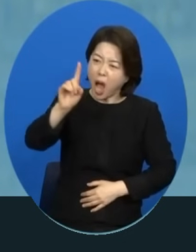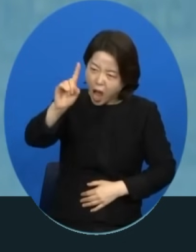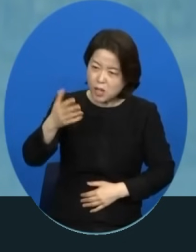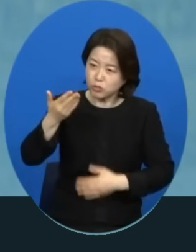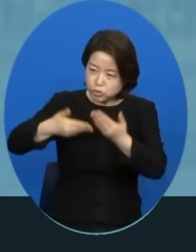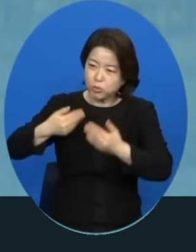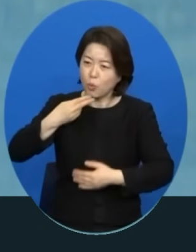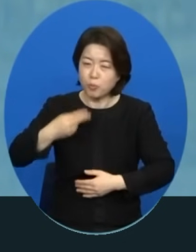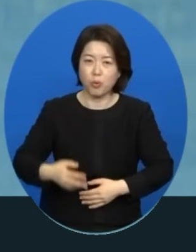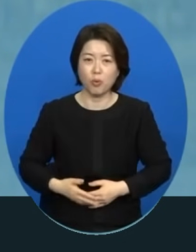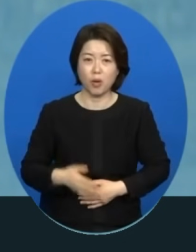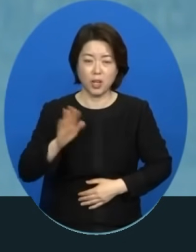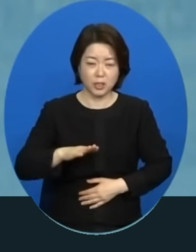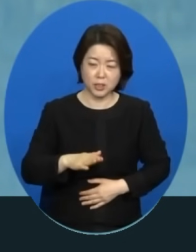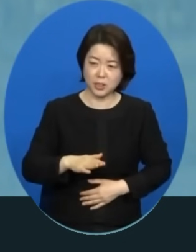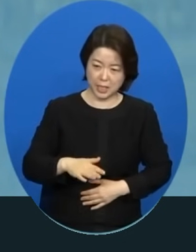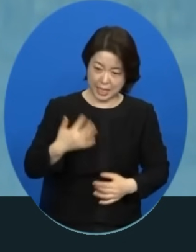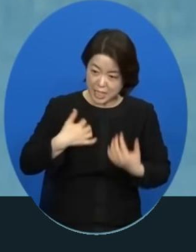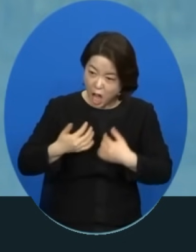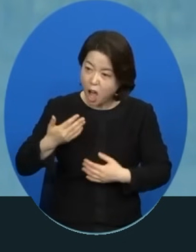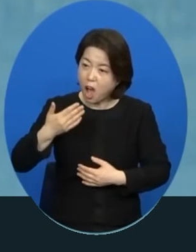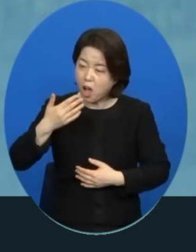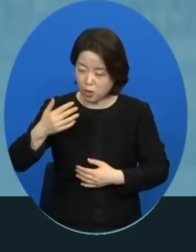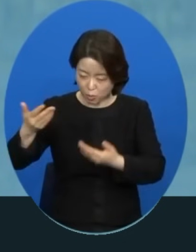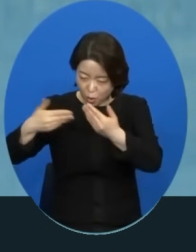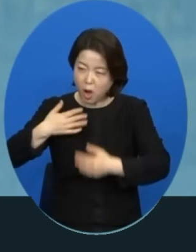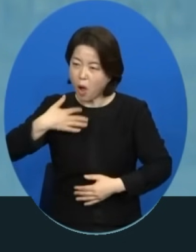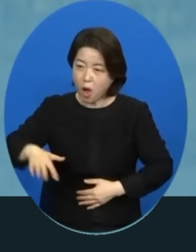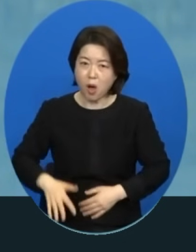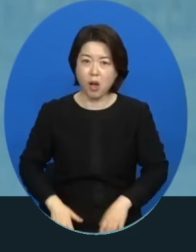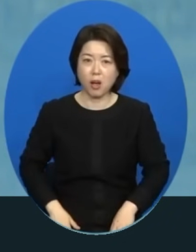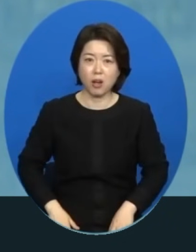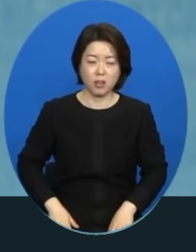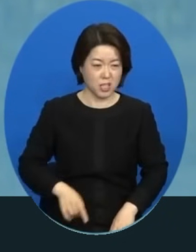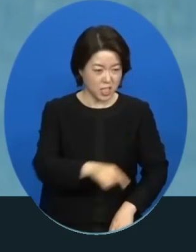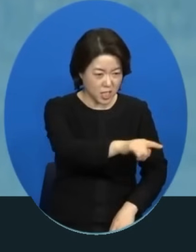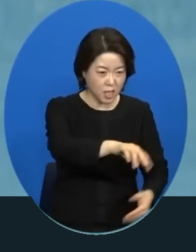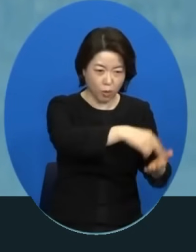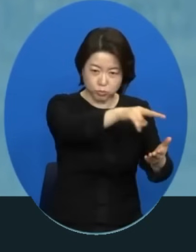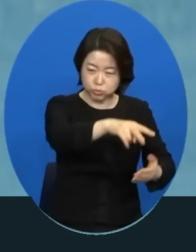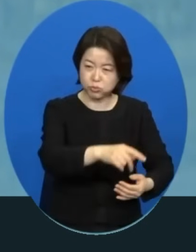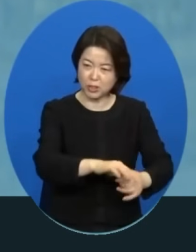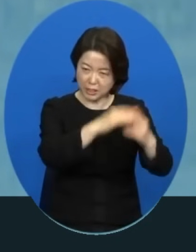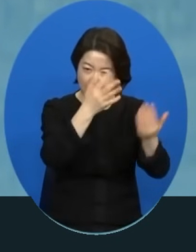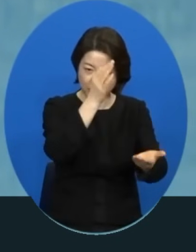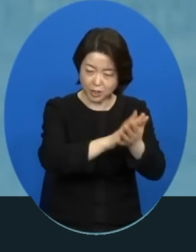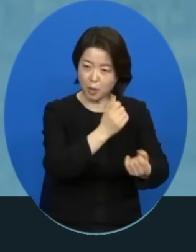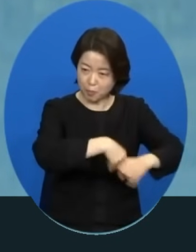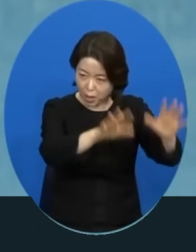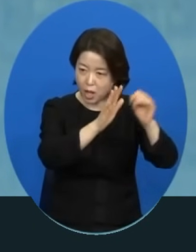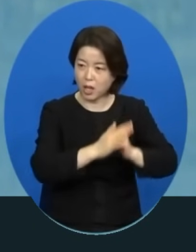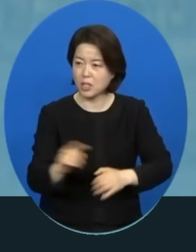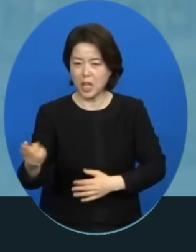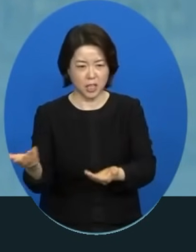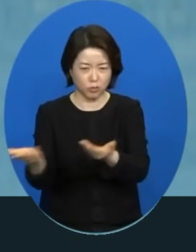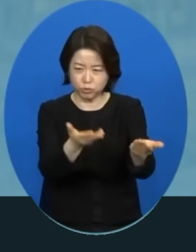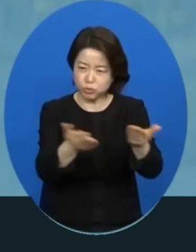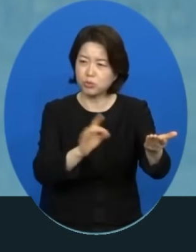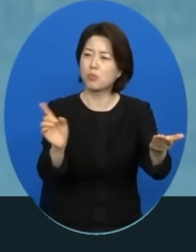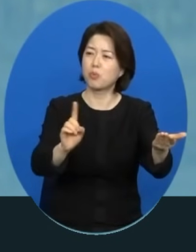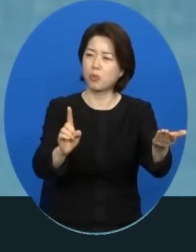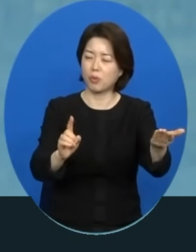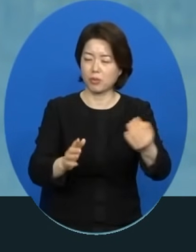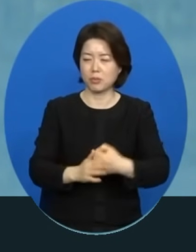주셨는데, 즐기게 해준 적이 없는데 이놈은 널 놀다가 와가지고 지금 왔는데 어떻게 이렇게 잘해줄 수 있냐, 이게 뭐예요? 시기입니다,